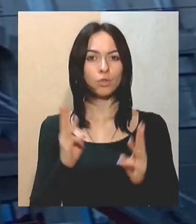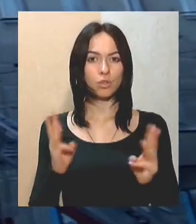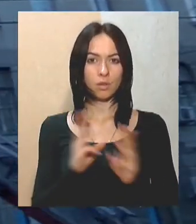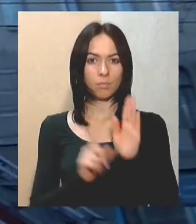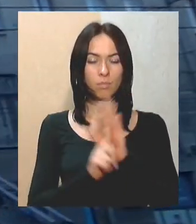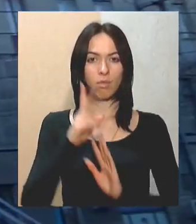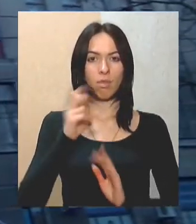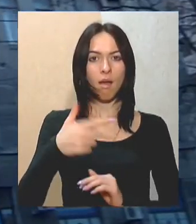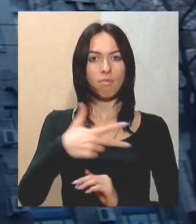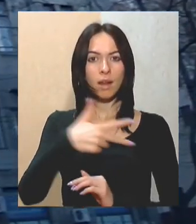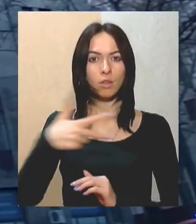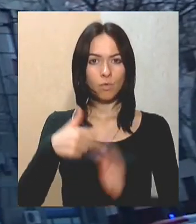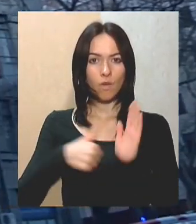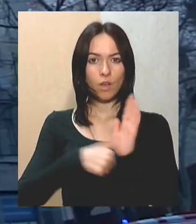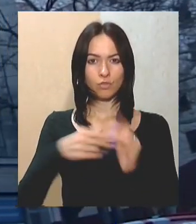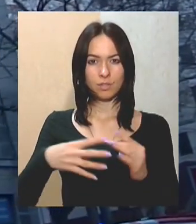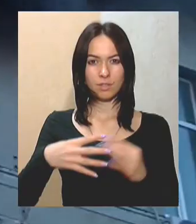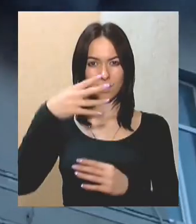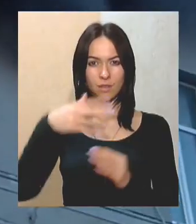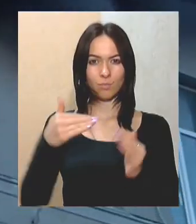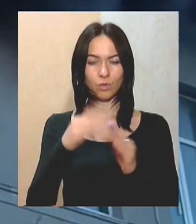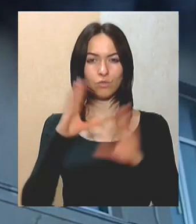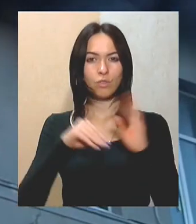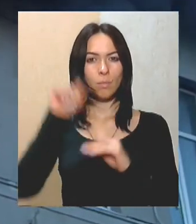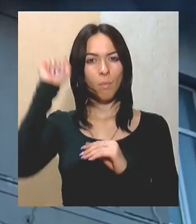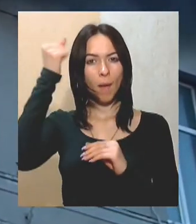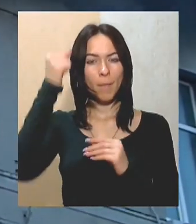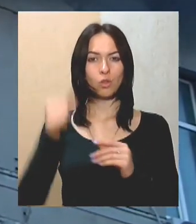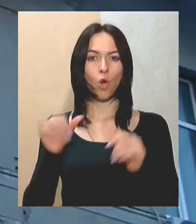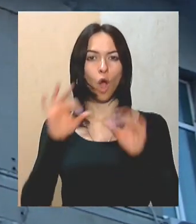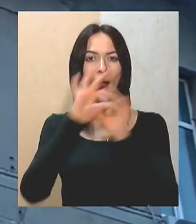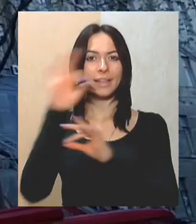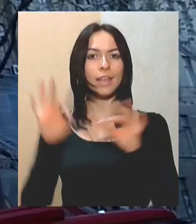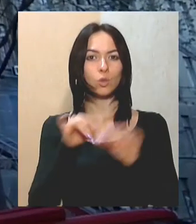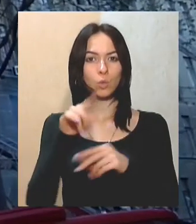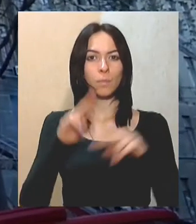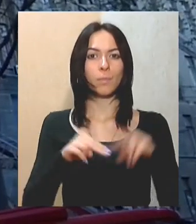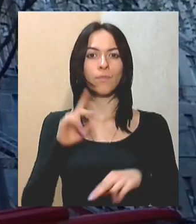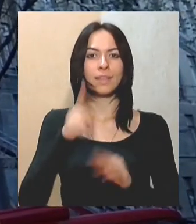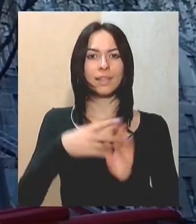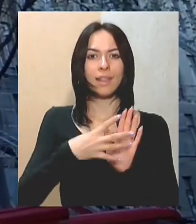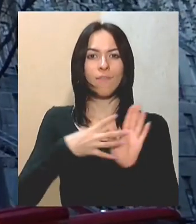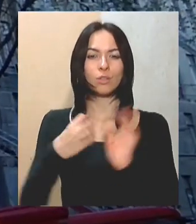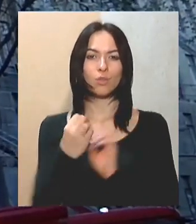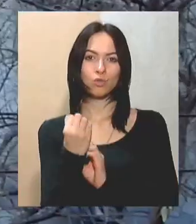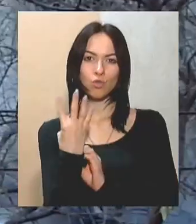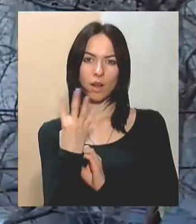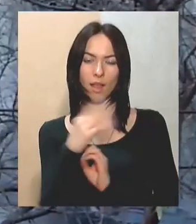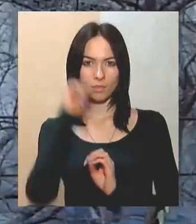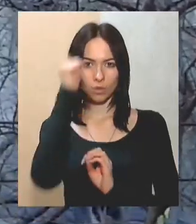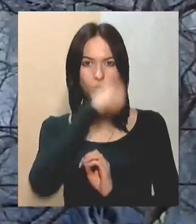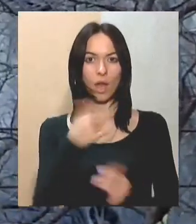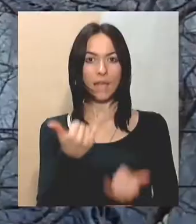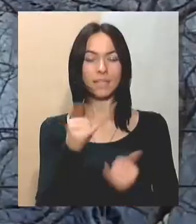поверсі. Шестиповерховий будинок вважається пам'яткою архітектури. Його побудували у 1914 році. Зараз там